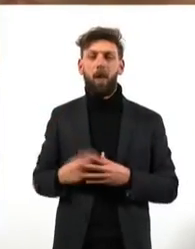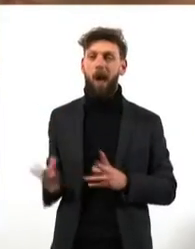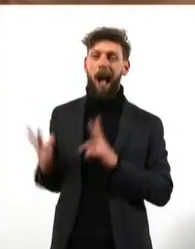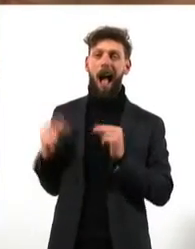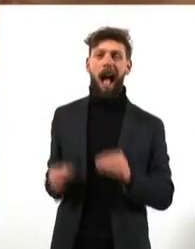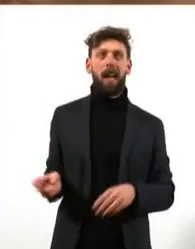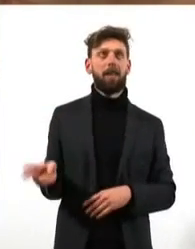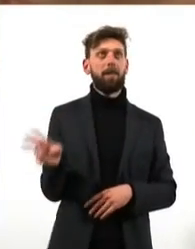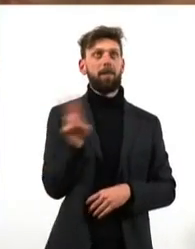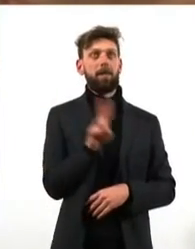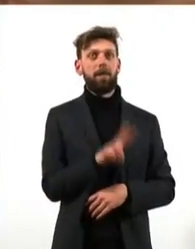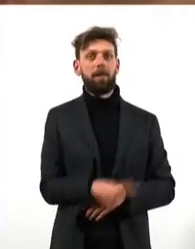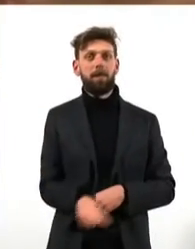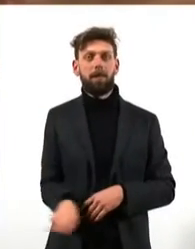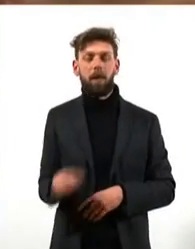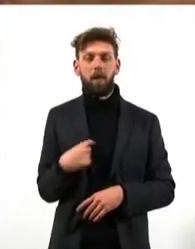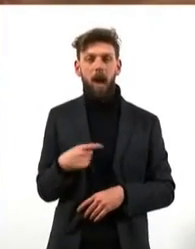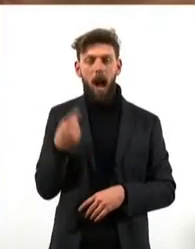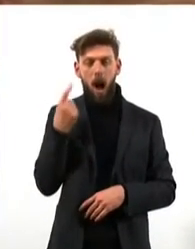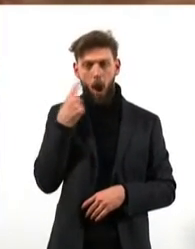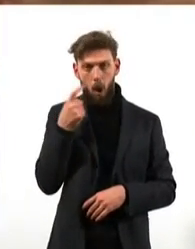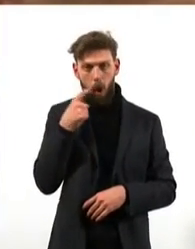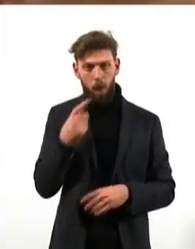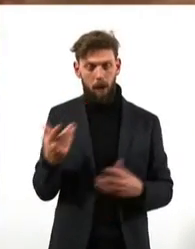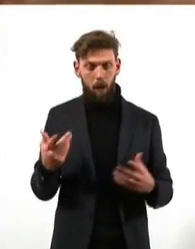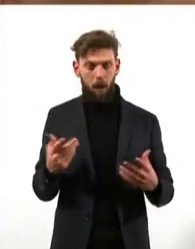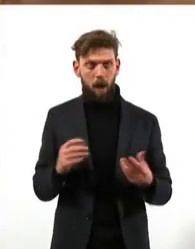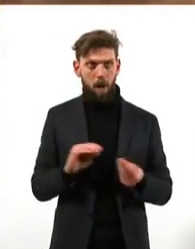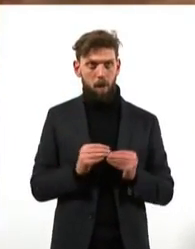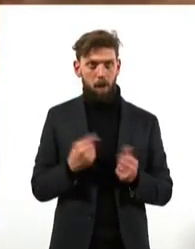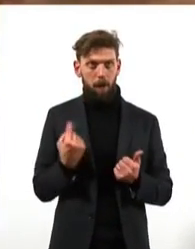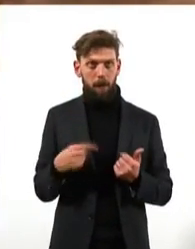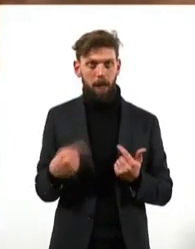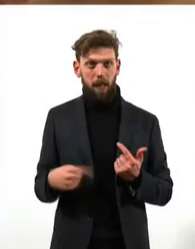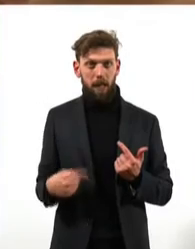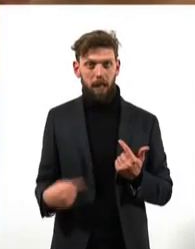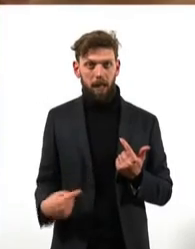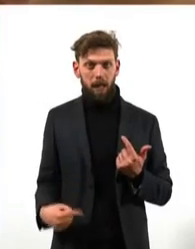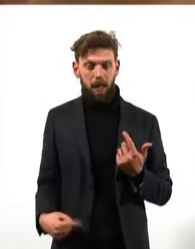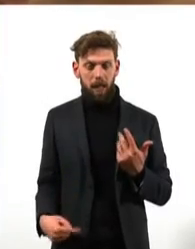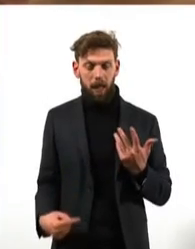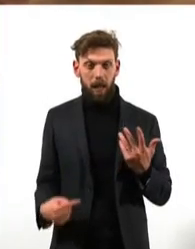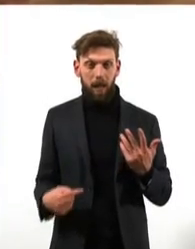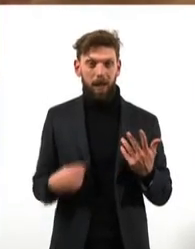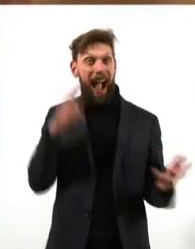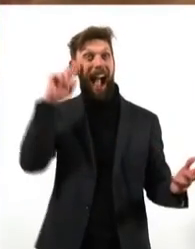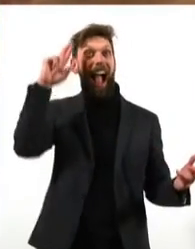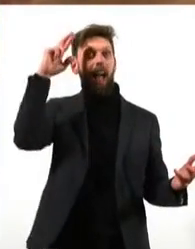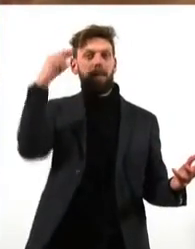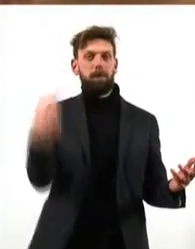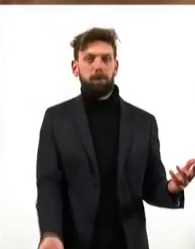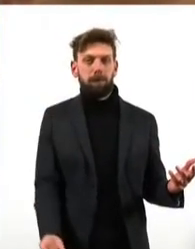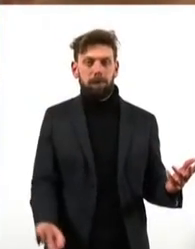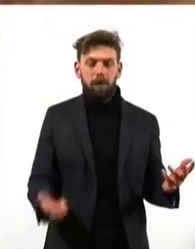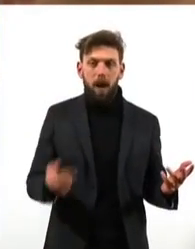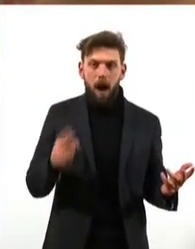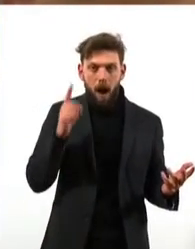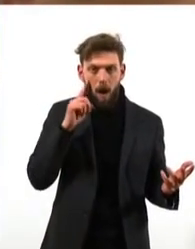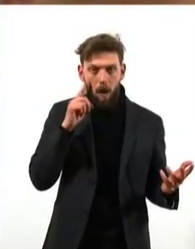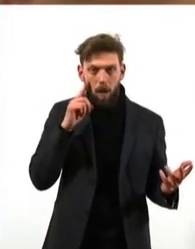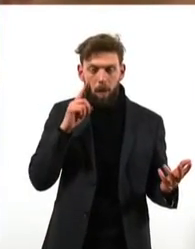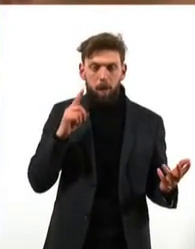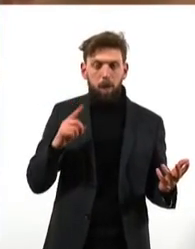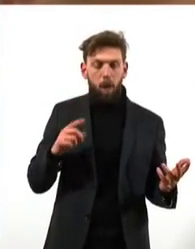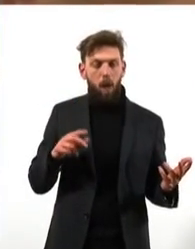compte qu'il y avait beaucoup de choses qui n'allaient pas, et c'était la désillusion totale. Car au sein du logement,